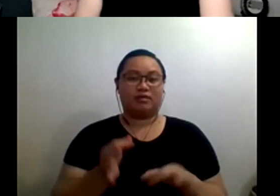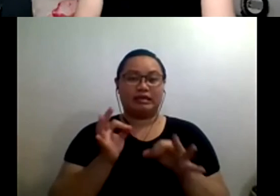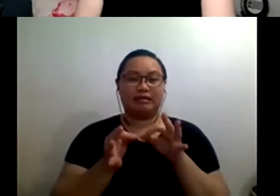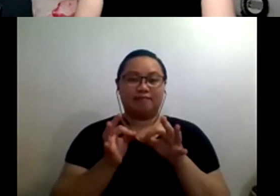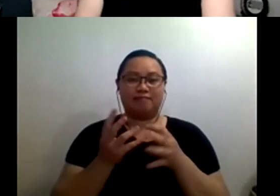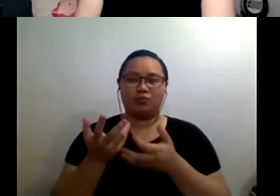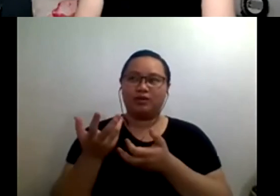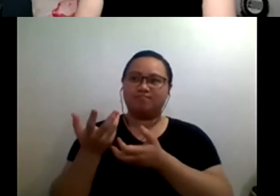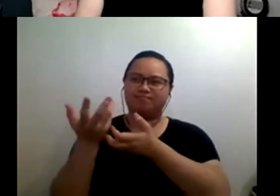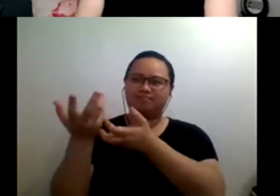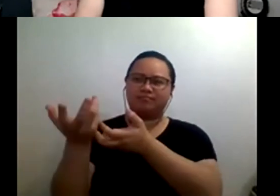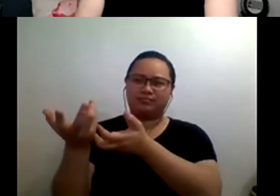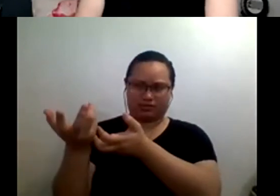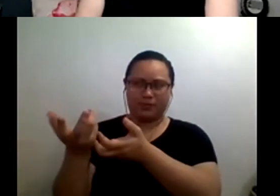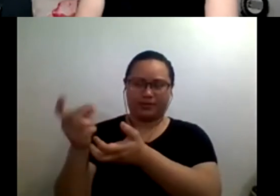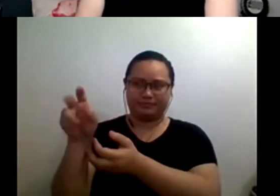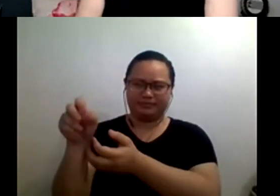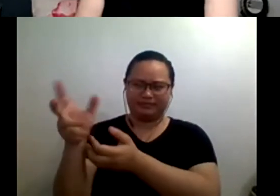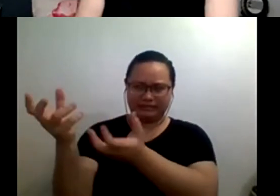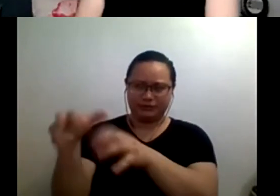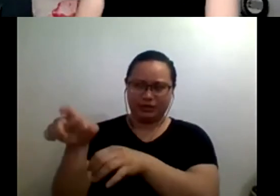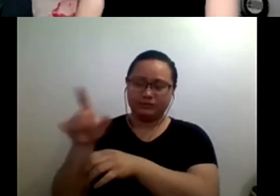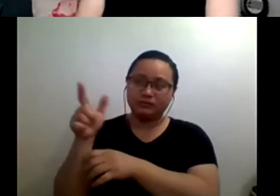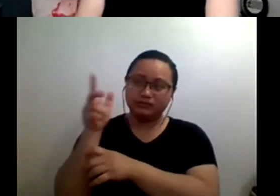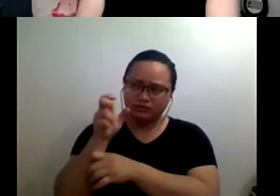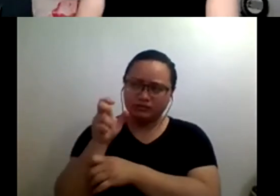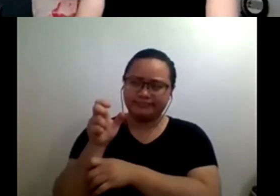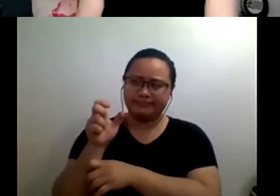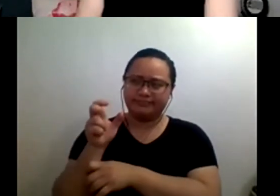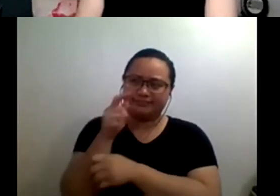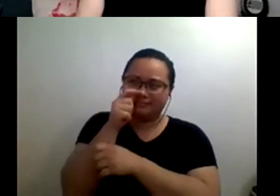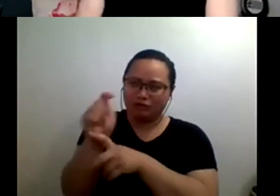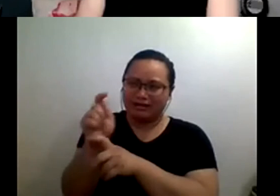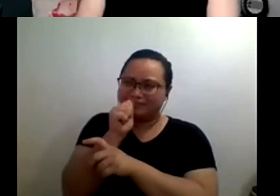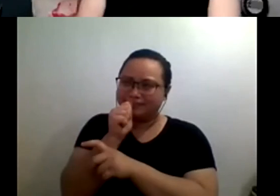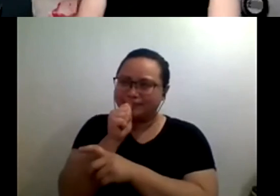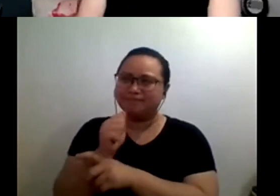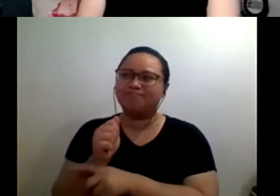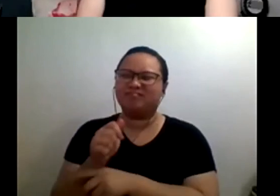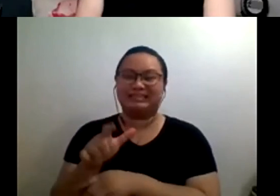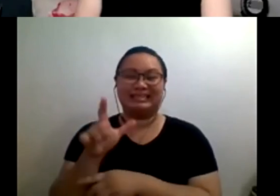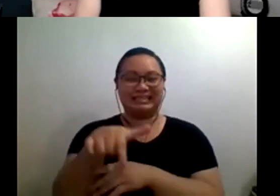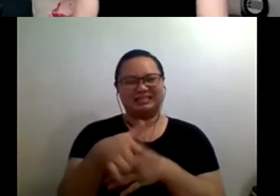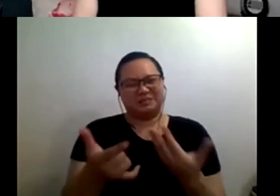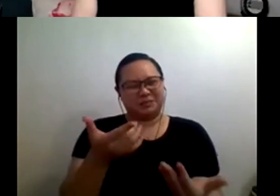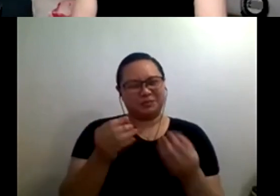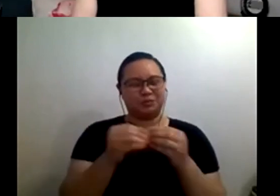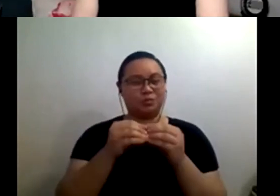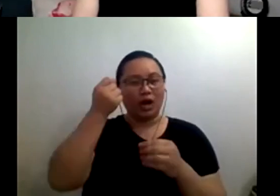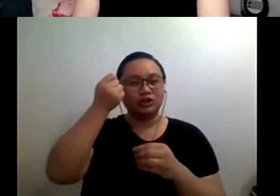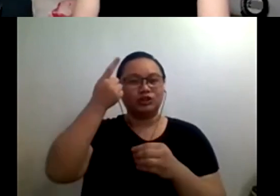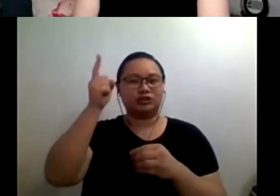if we give grace, no, or pakinggan natin siya, give them a chance to be listened to, then we can really understand ito talaga sinasabi niya.